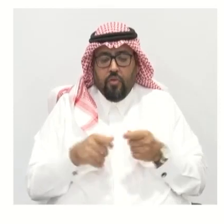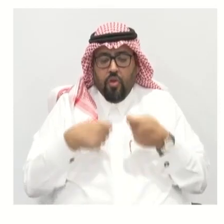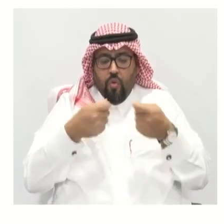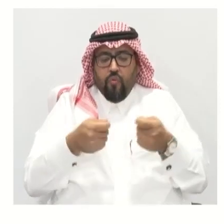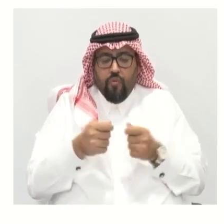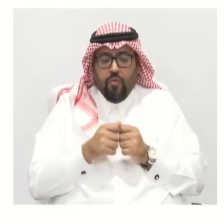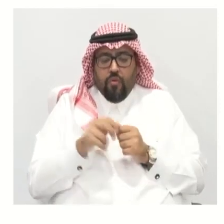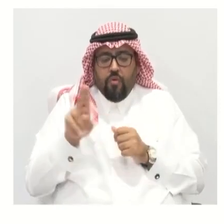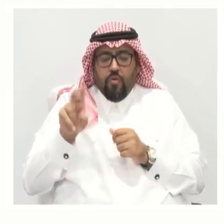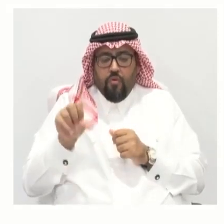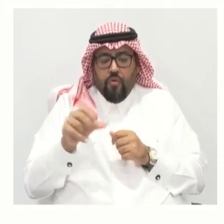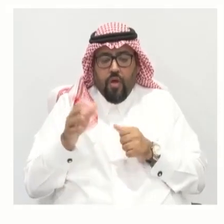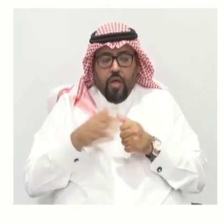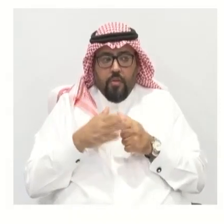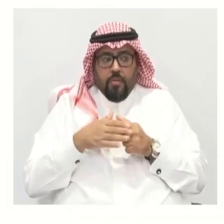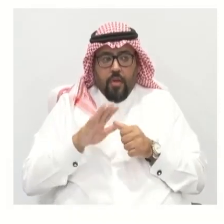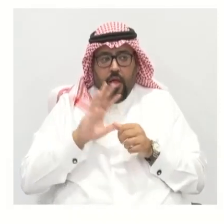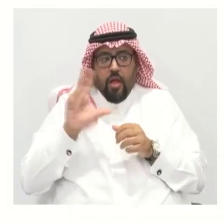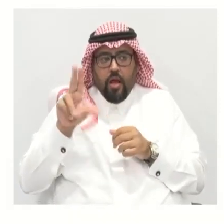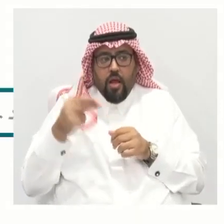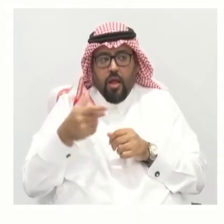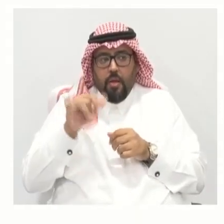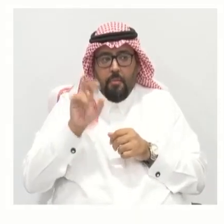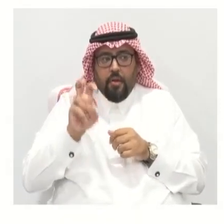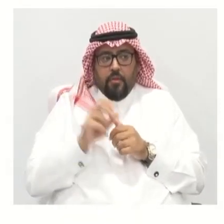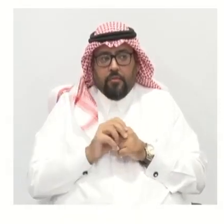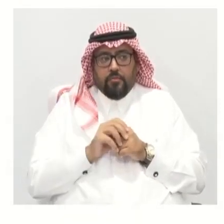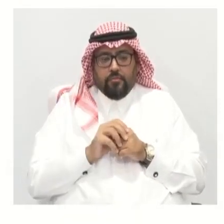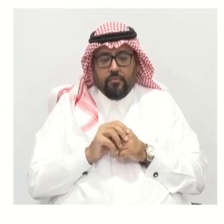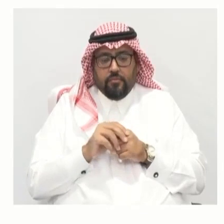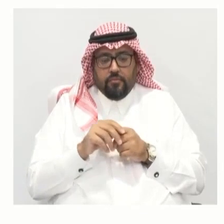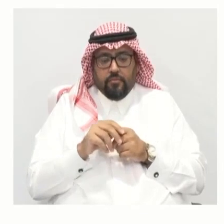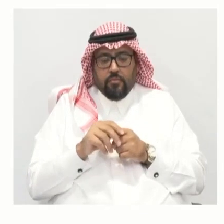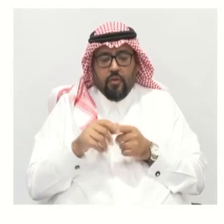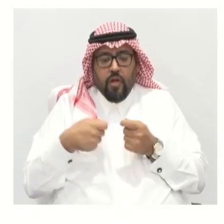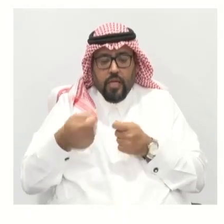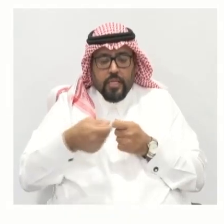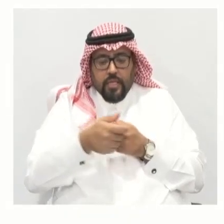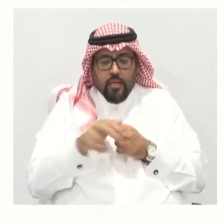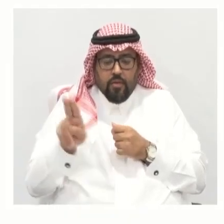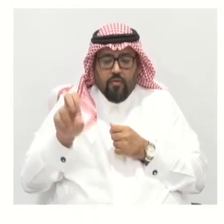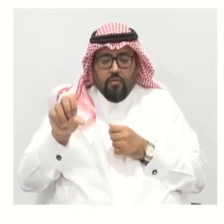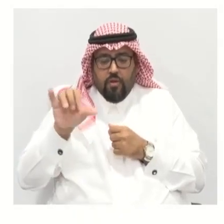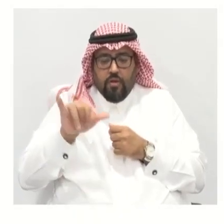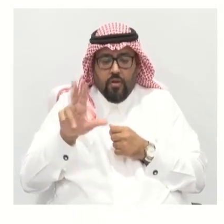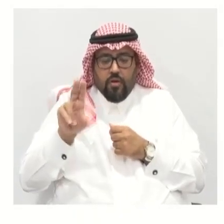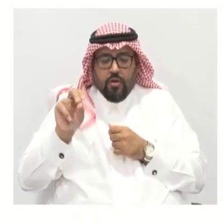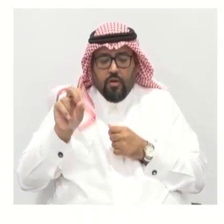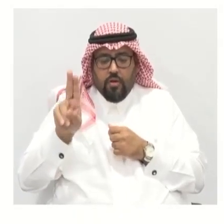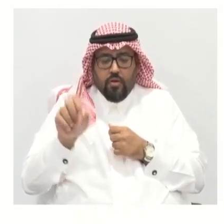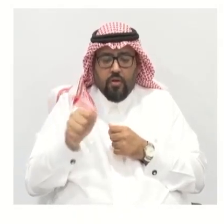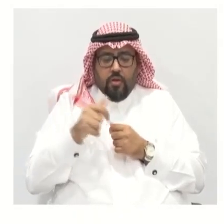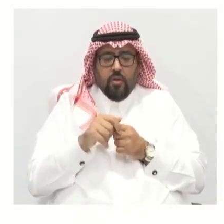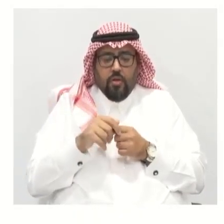توفير توفير الخدمات العامه احسنتم ايضا توفير الاقتصاد تنظيم